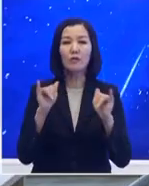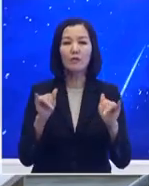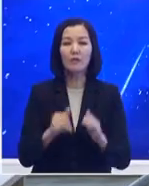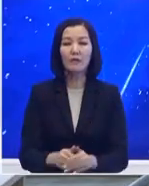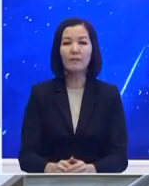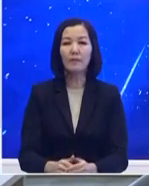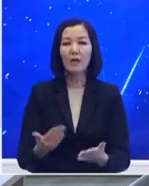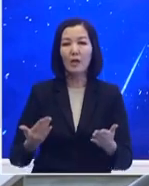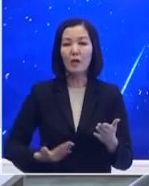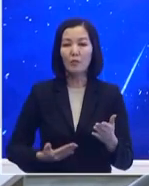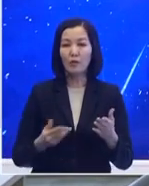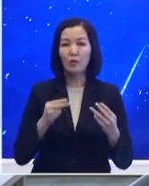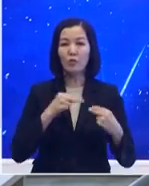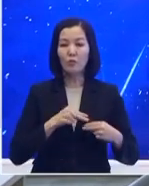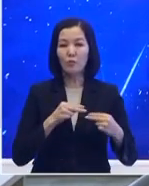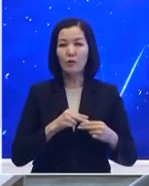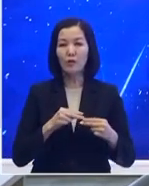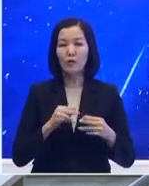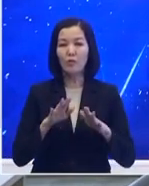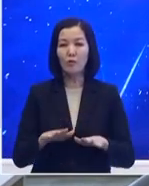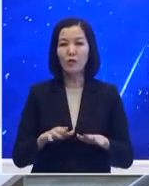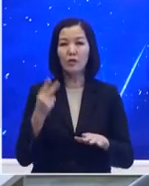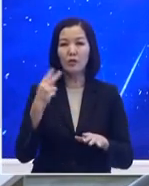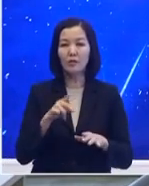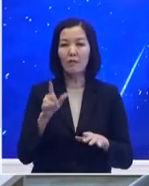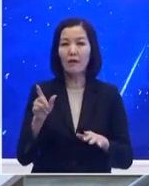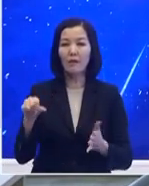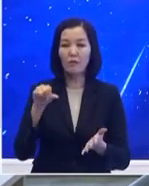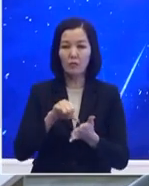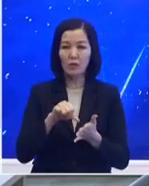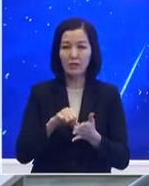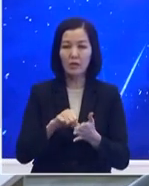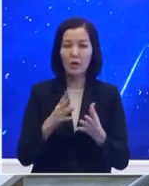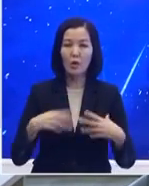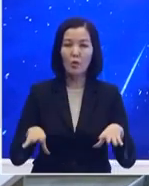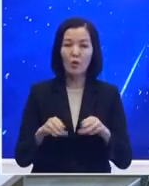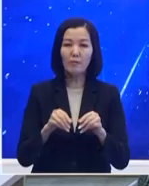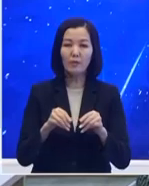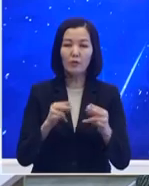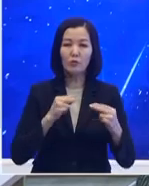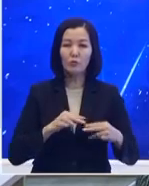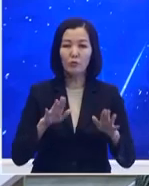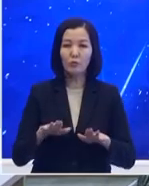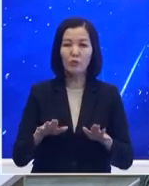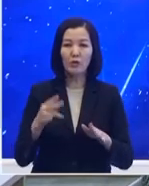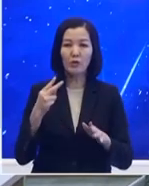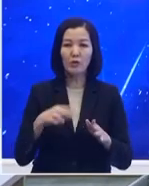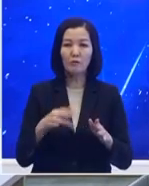Әлеуметтік жұмыс орындарына 20 адам кетті, мына қоғамдық жұмыс орындарына 93 адам кетті, қайта даярлау